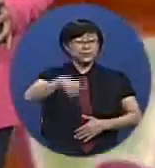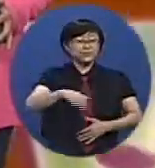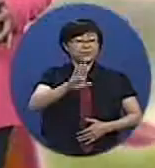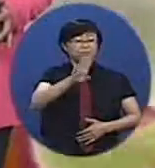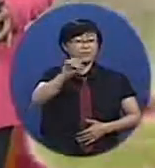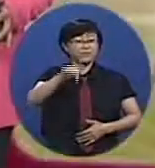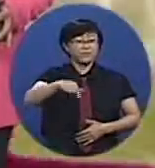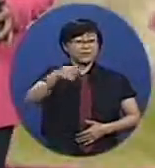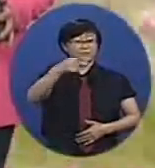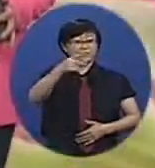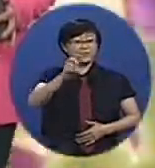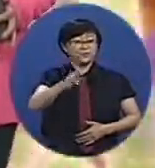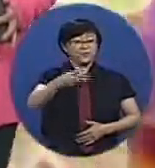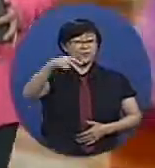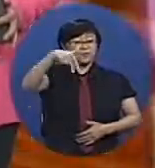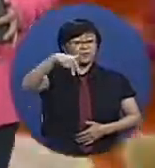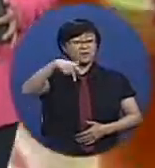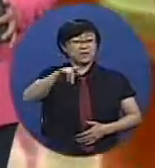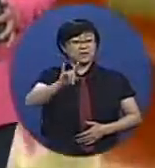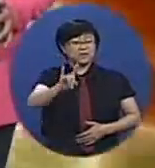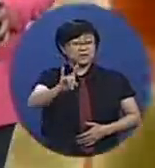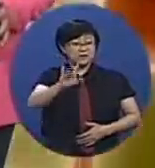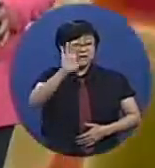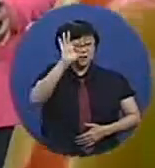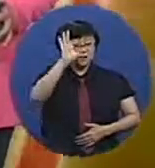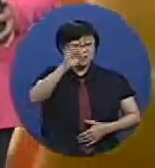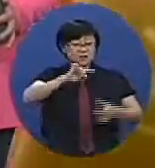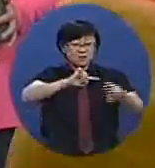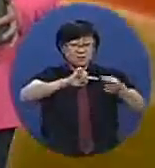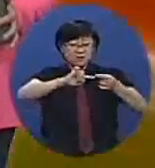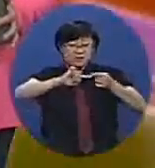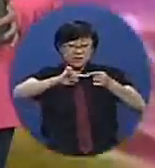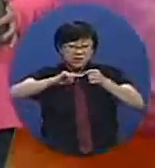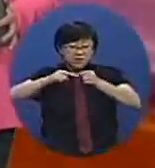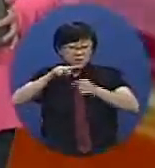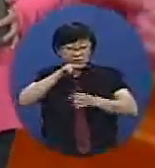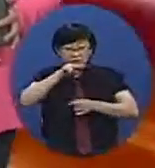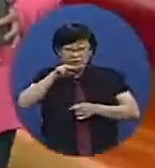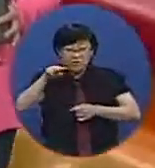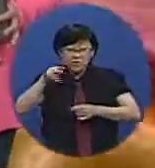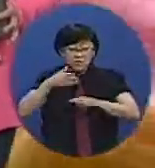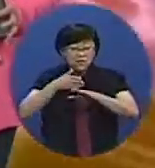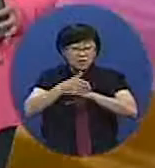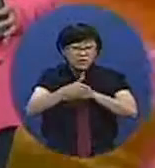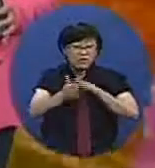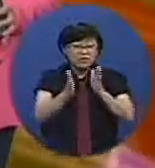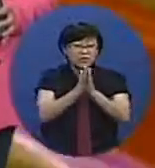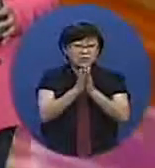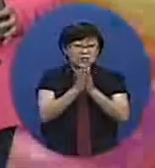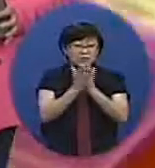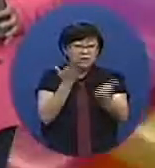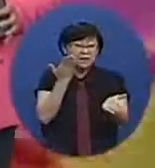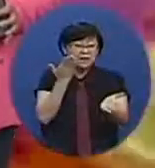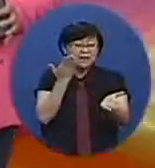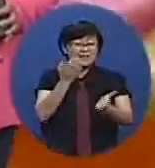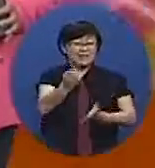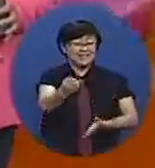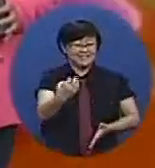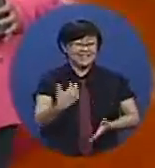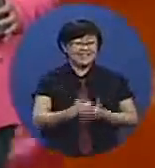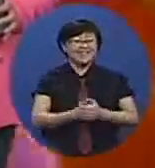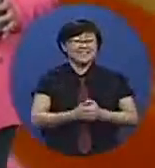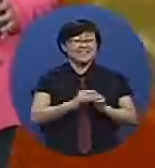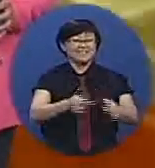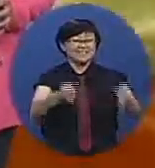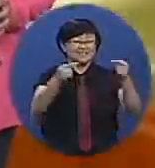네. 그 늦게 이제 그 자막을 보고 불러가지고서 네. 네. 템포가 그 맞지를 않았다고 그때 제가 한번